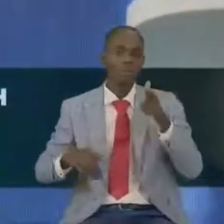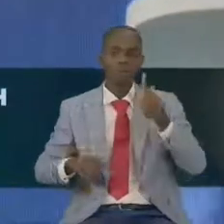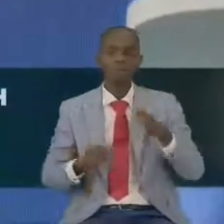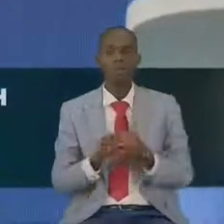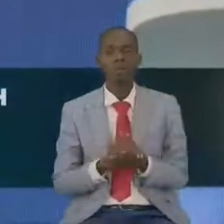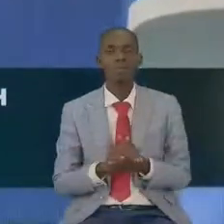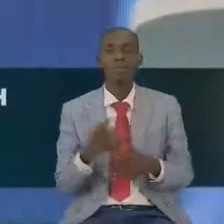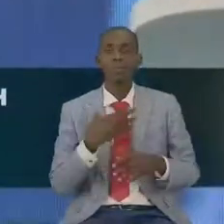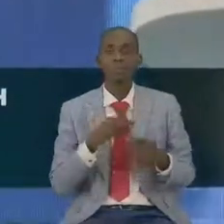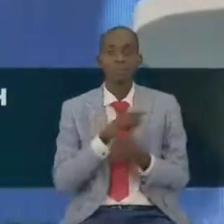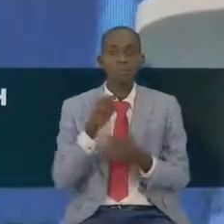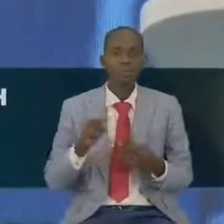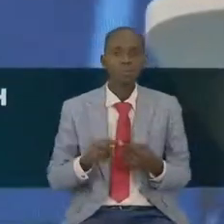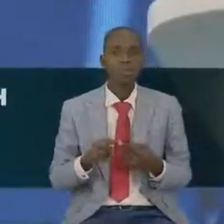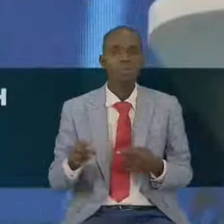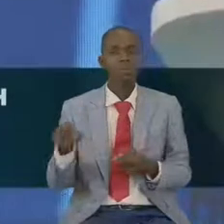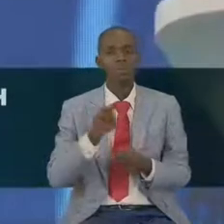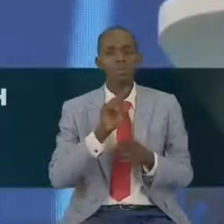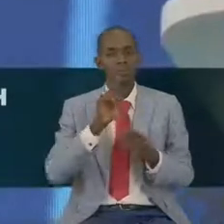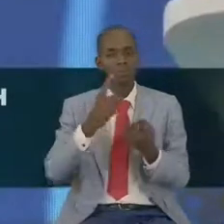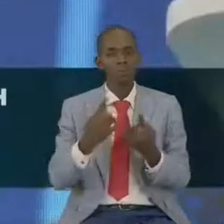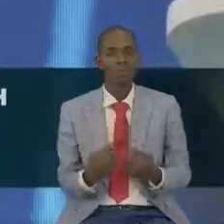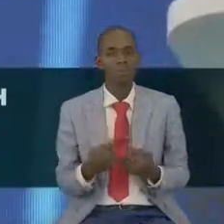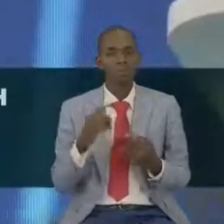Ils arrivèrent à Mara,